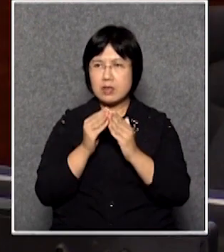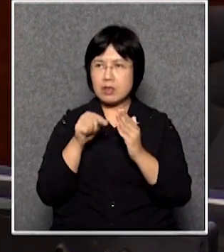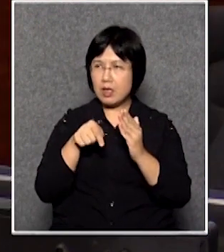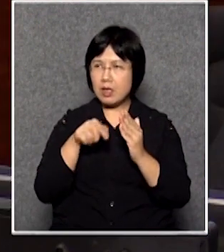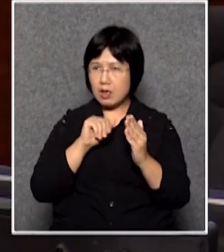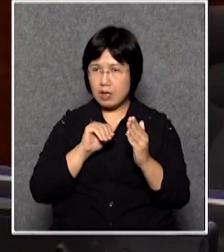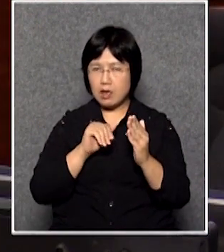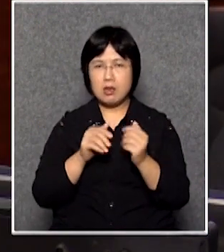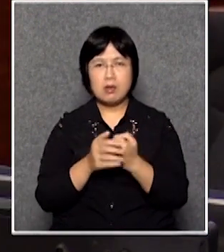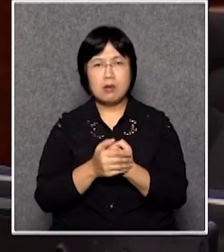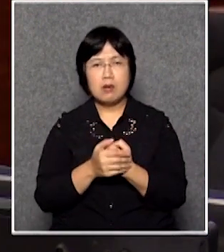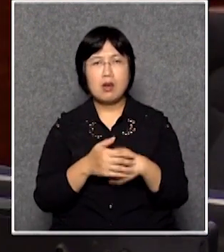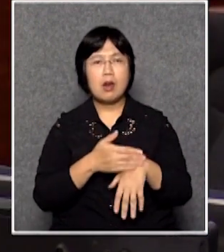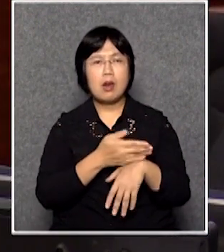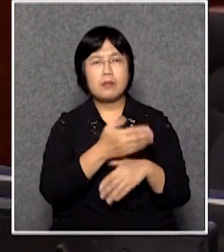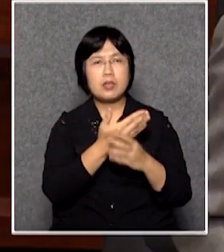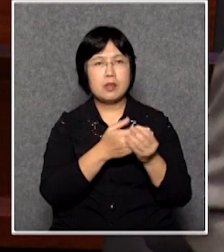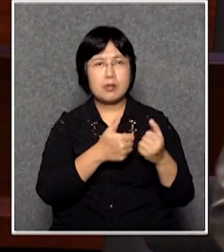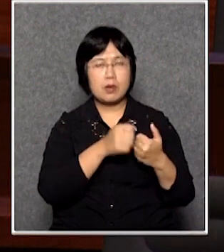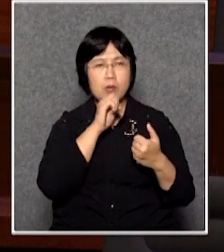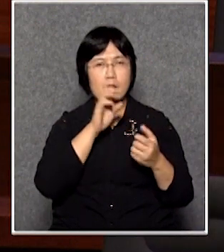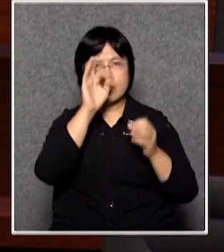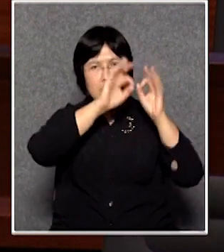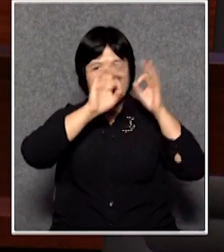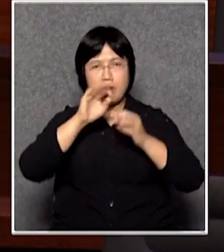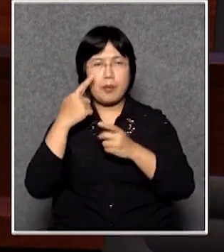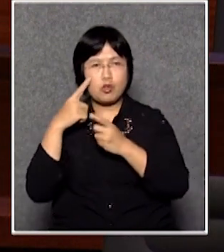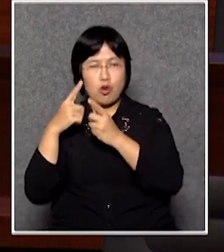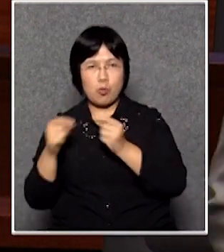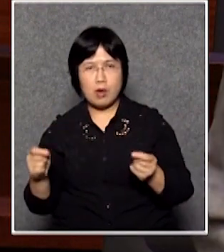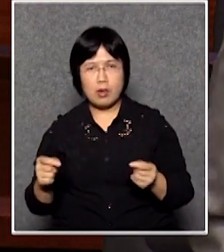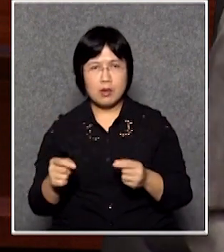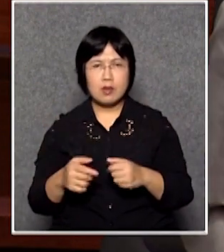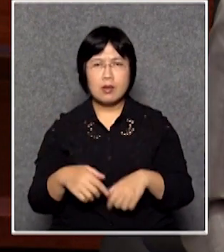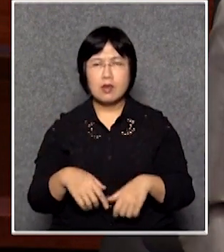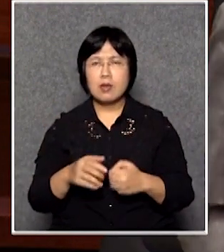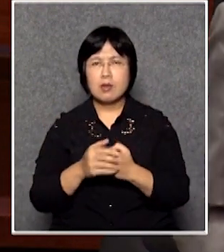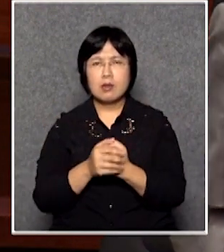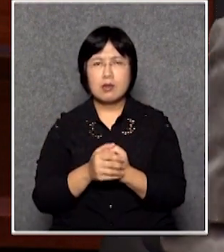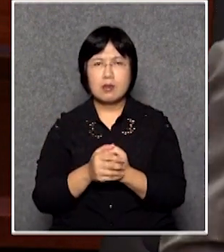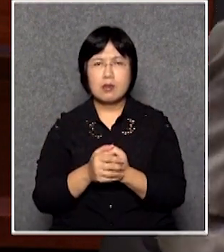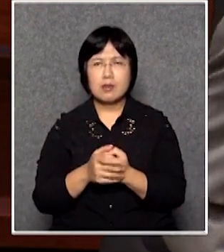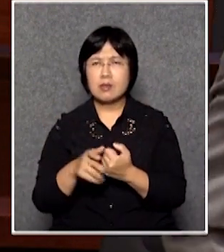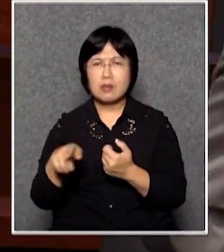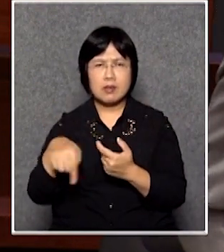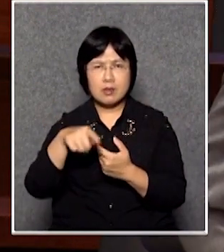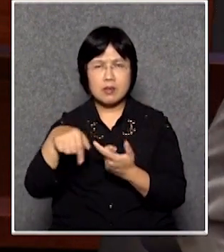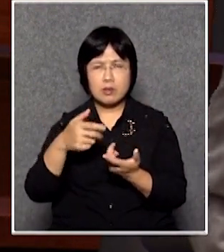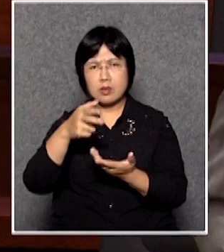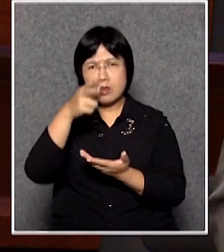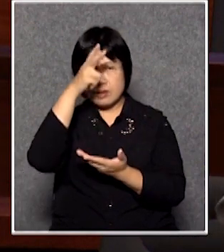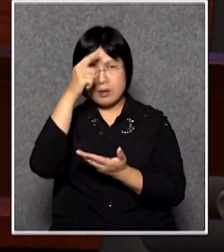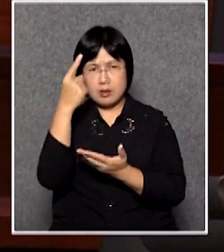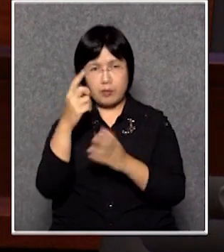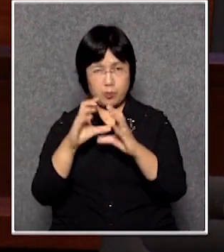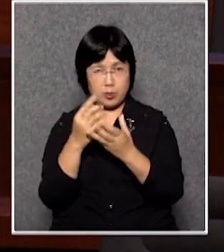不是？剛才是葉劉淑儀講新加坡、講台灣，大佬啊，喂，人家不是靠一個政府部